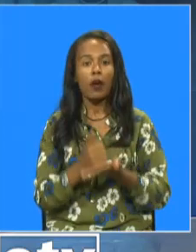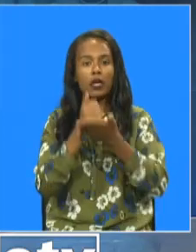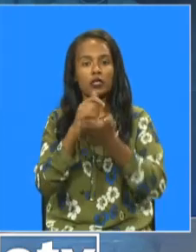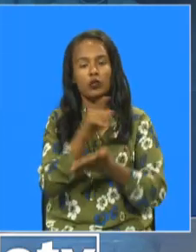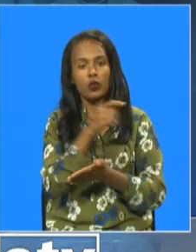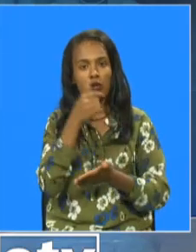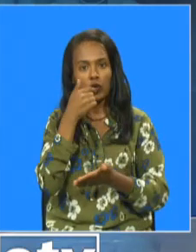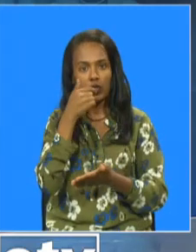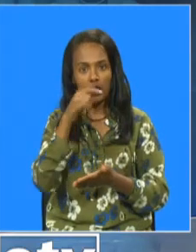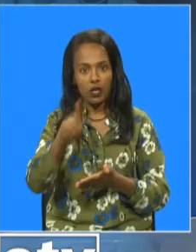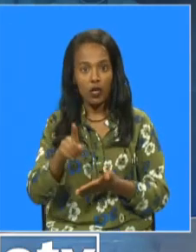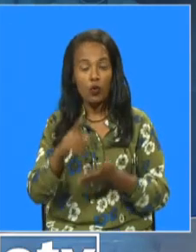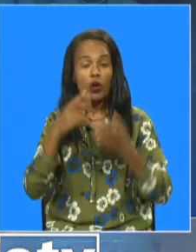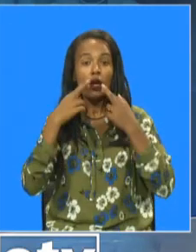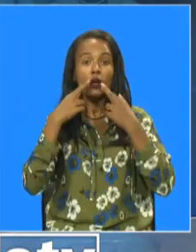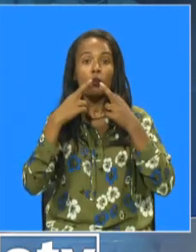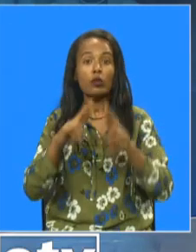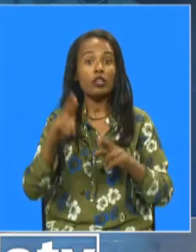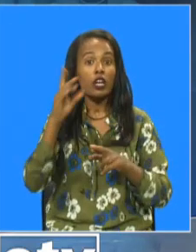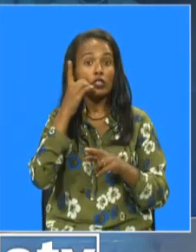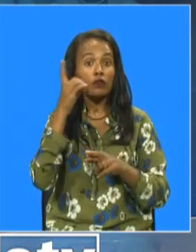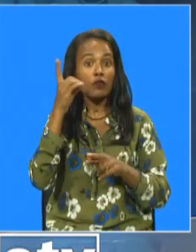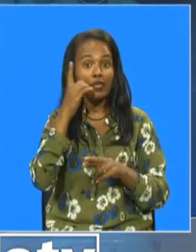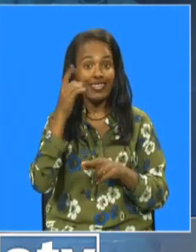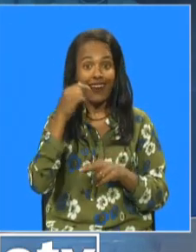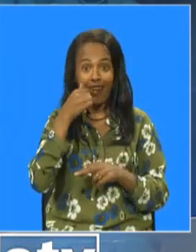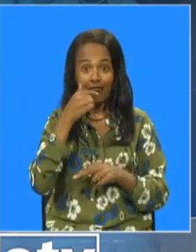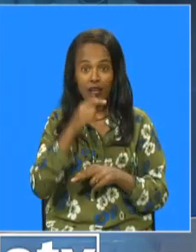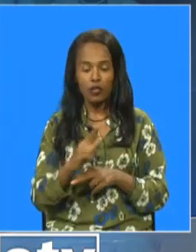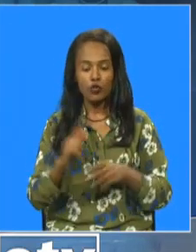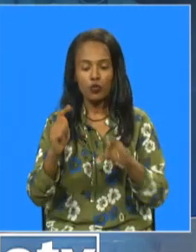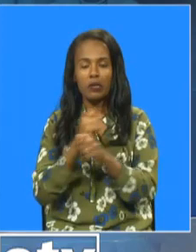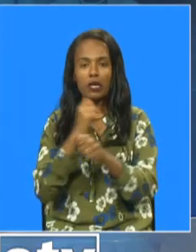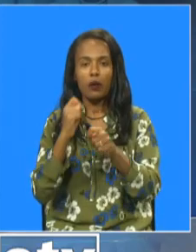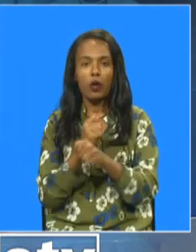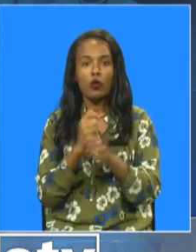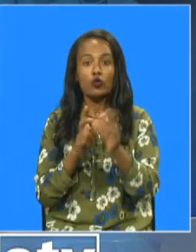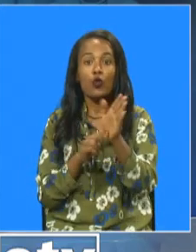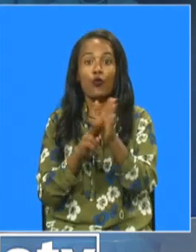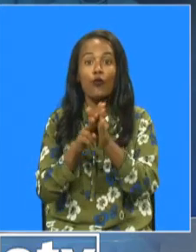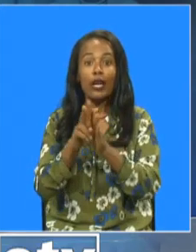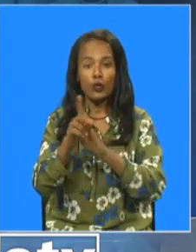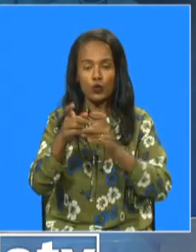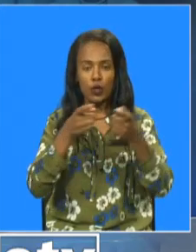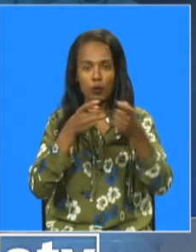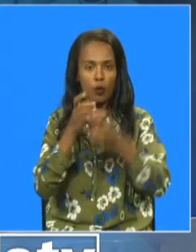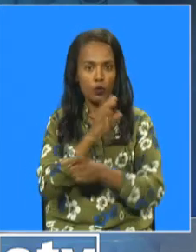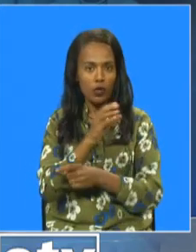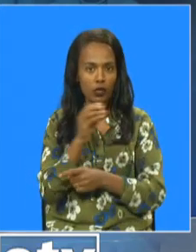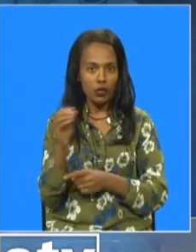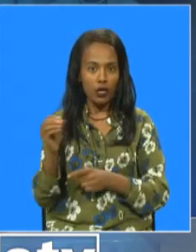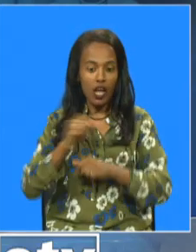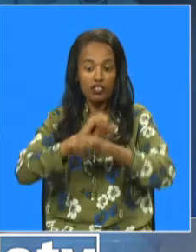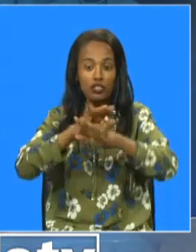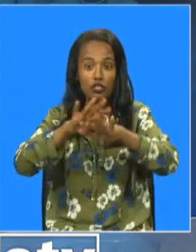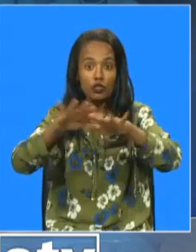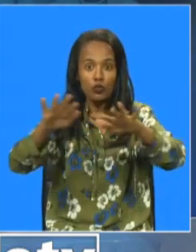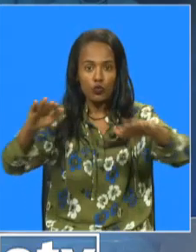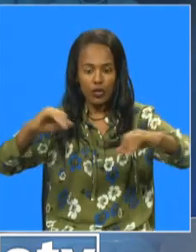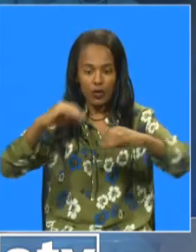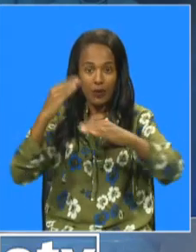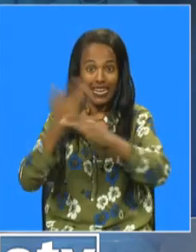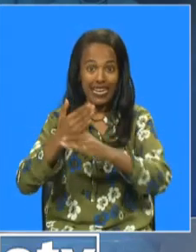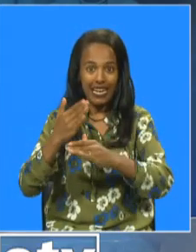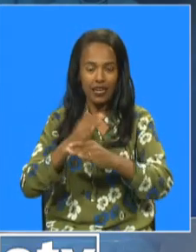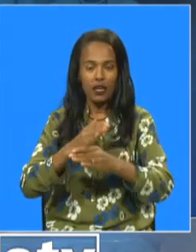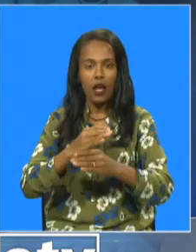ነው የተገለጸው። ሪፖርተራችን ፋሲካ አያሌው እንደዘገበችው መተግበሪያዎቹ ቫይረሱን ለመቆጣጠርና ስርጭቱንም ለመክታት